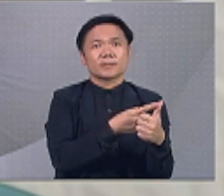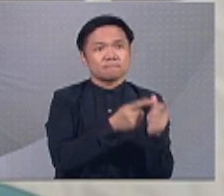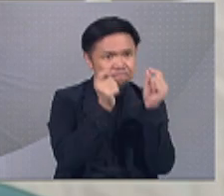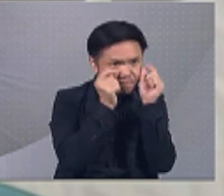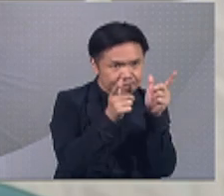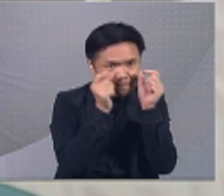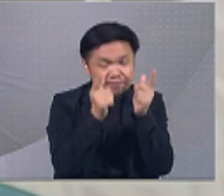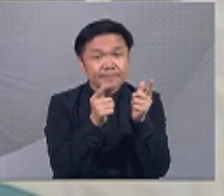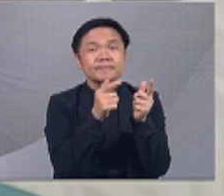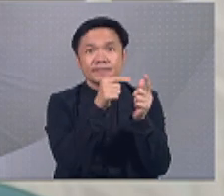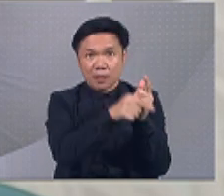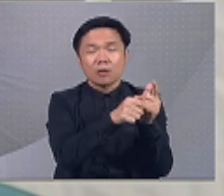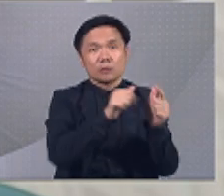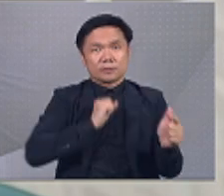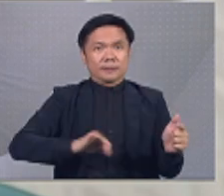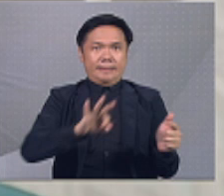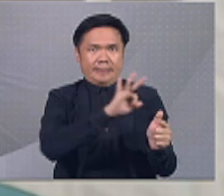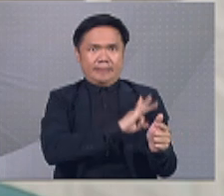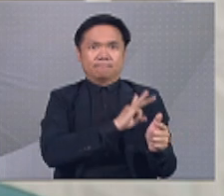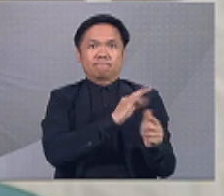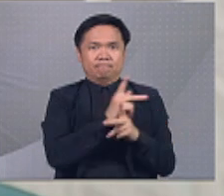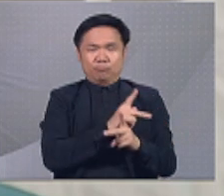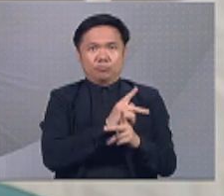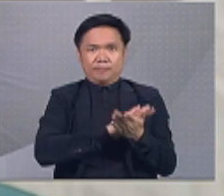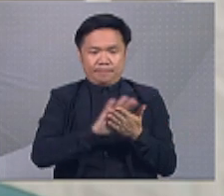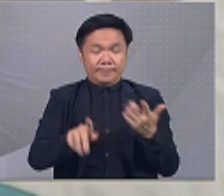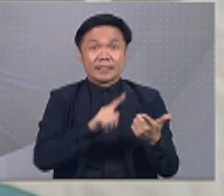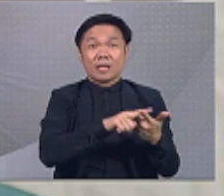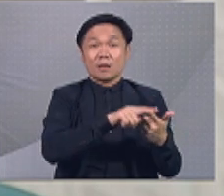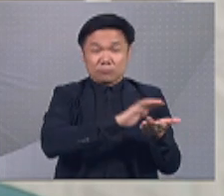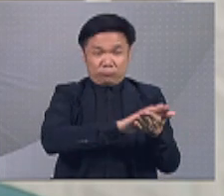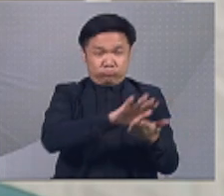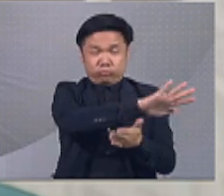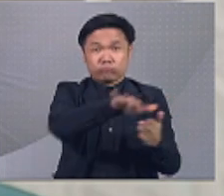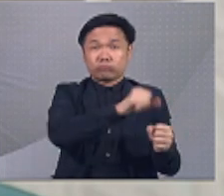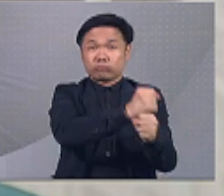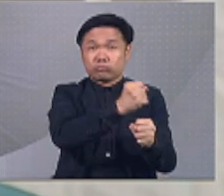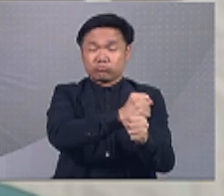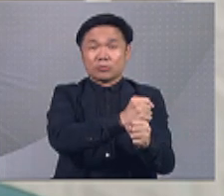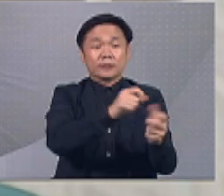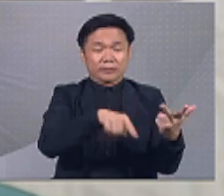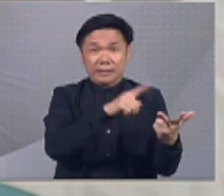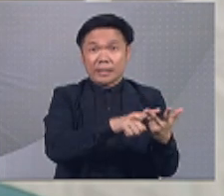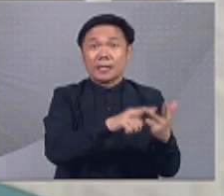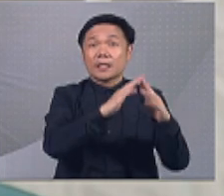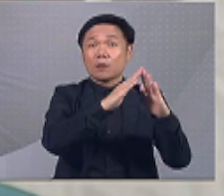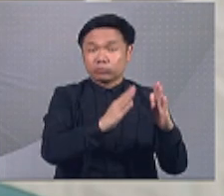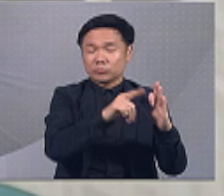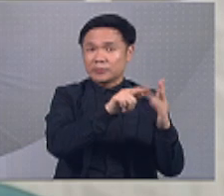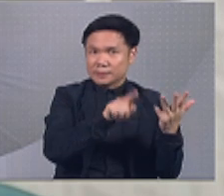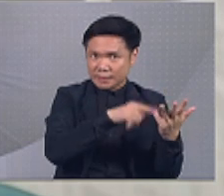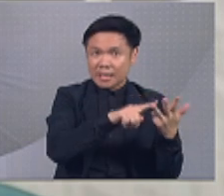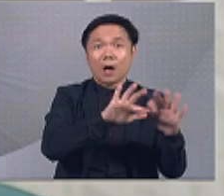tentang amalan kebersihan kebersihan persekitaran di tempat kerja dan kebersihan tempat tinggal setelah langkah